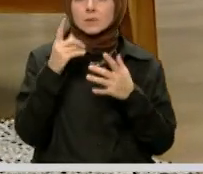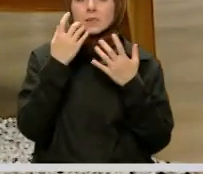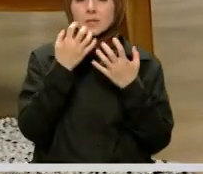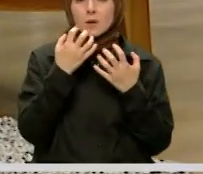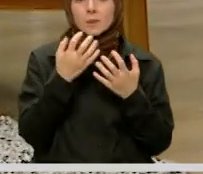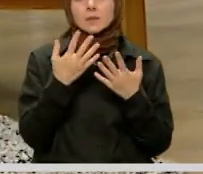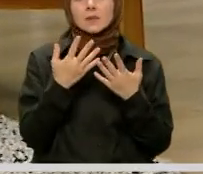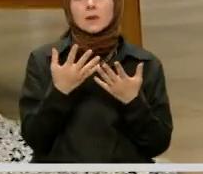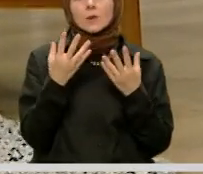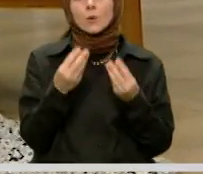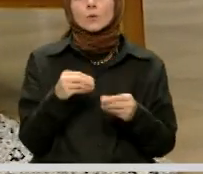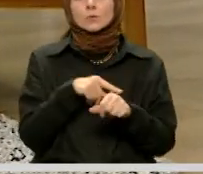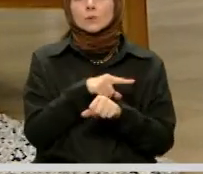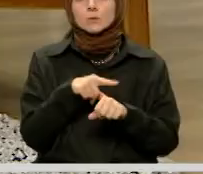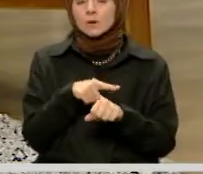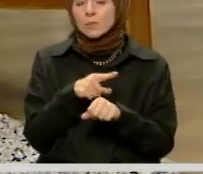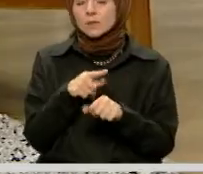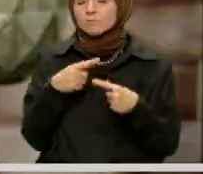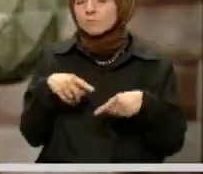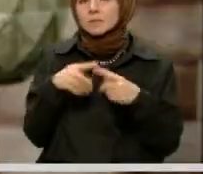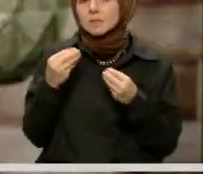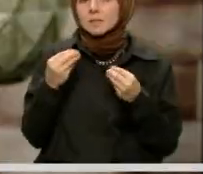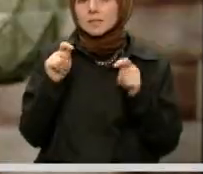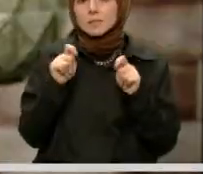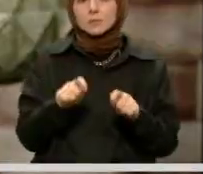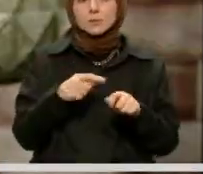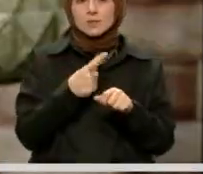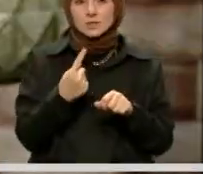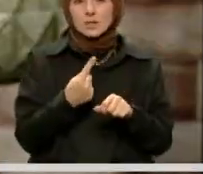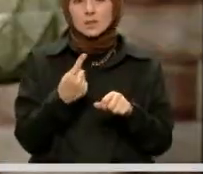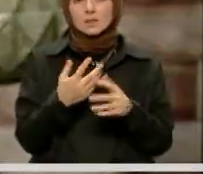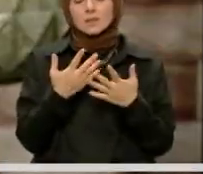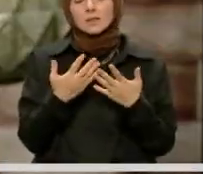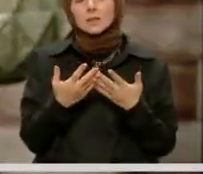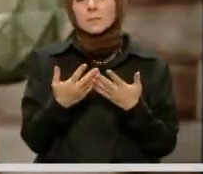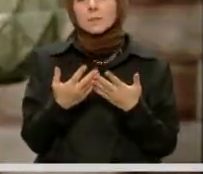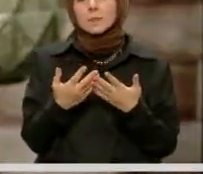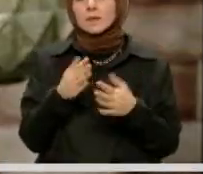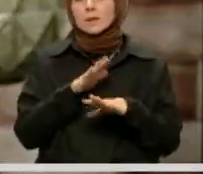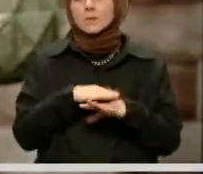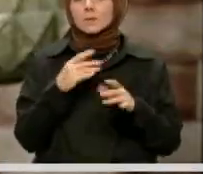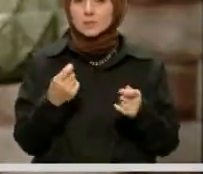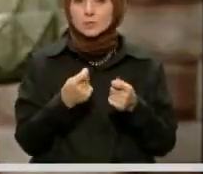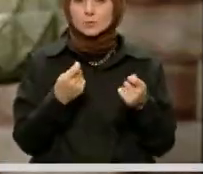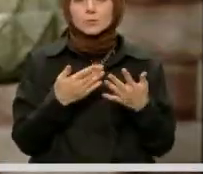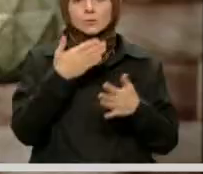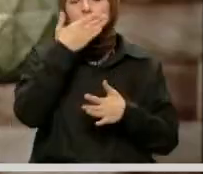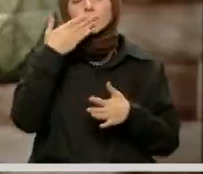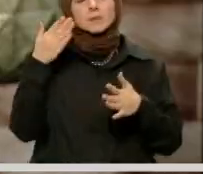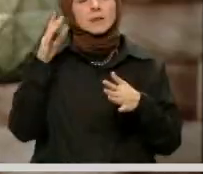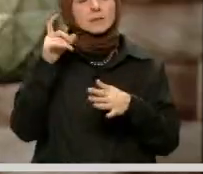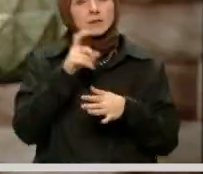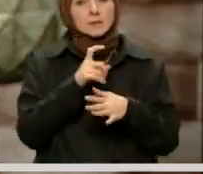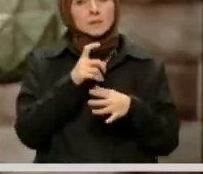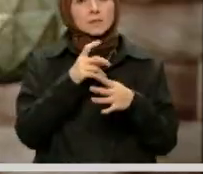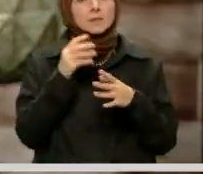aslında bizi iyileştirecek şeyleri biz ibadet olarak yapıp sebep alıyoruz bir de. Değil mi hocam? Buyurun neler söylersiniz? Ramazan ayı aynı zamanda infak